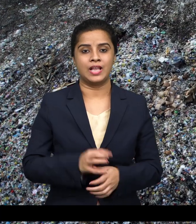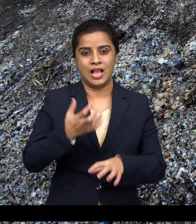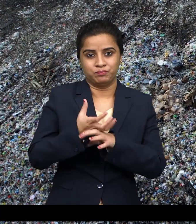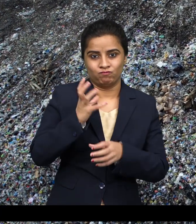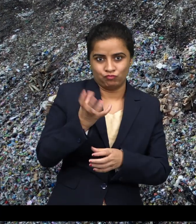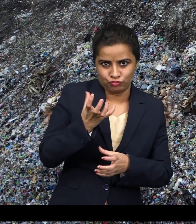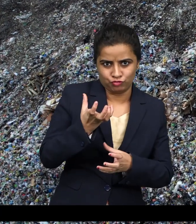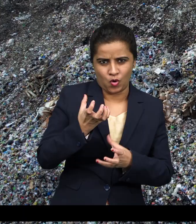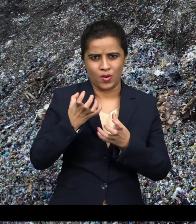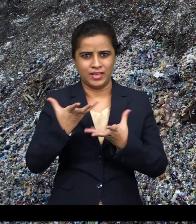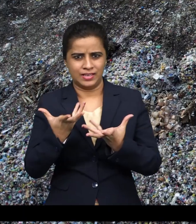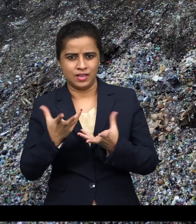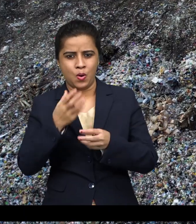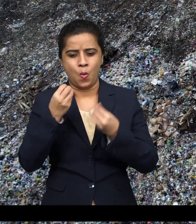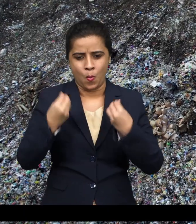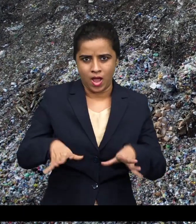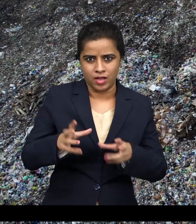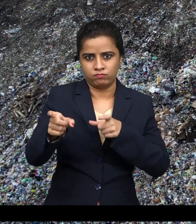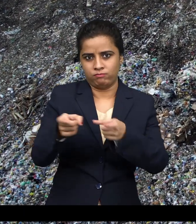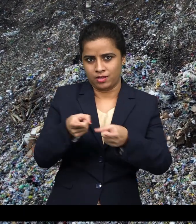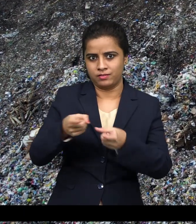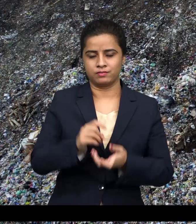ठोस अपशिष्ट प्रबंधन।